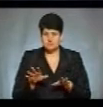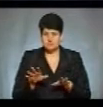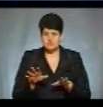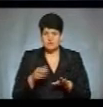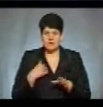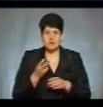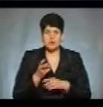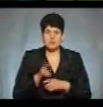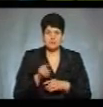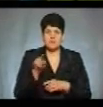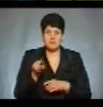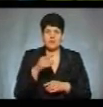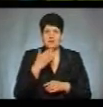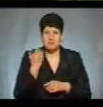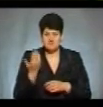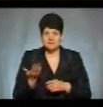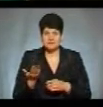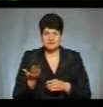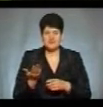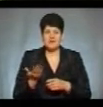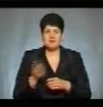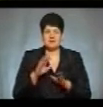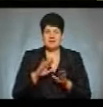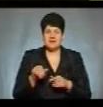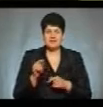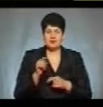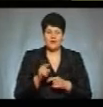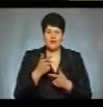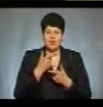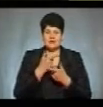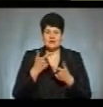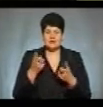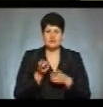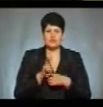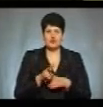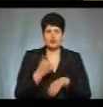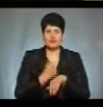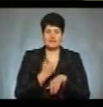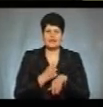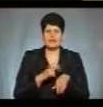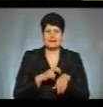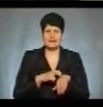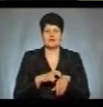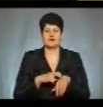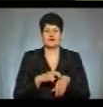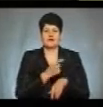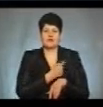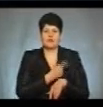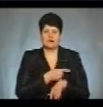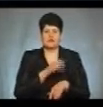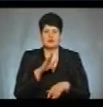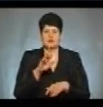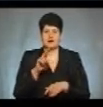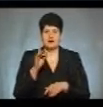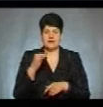Я прийшов, тебе нема. Після його виступу оголосити результати експрес-тесту вийшов головний лікар Київської наркологічної лікарні Володимир Ярий.